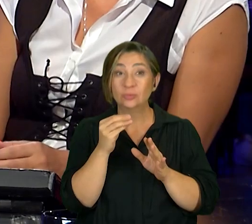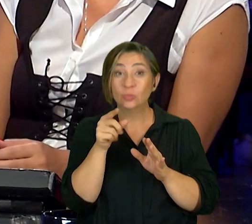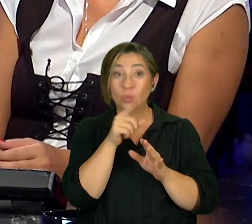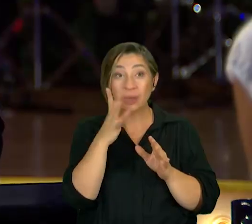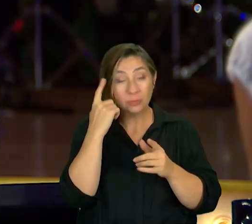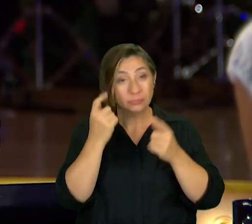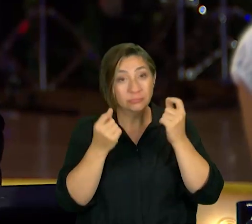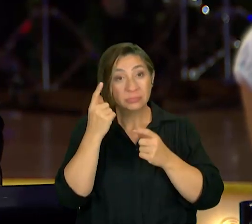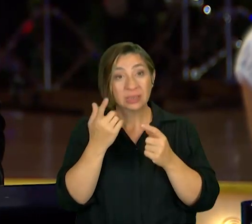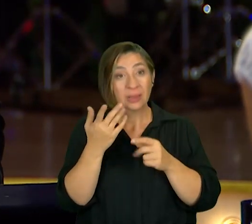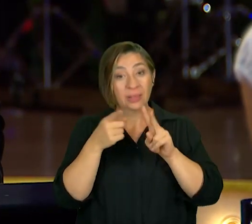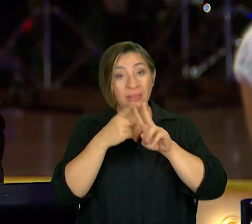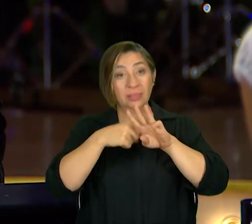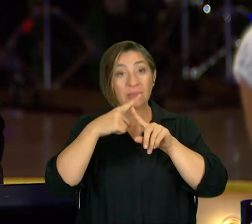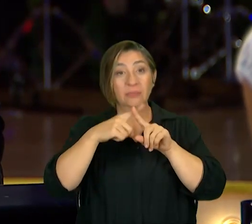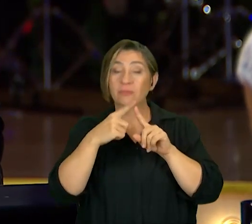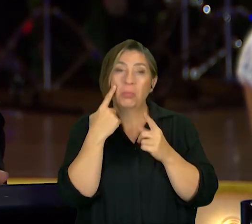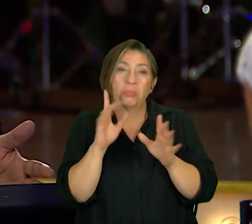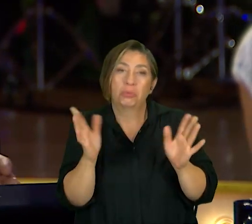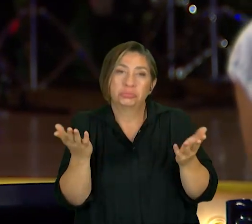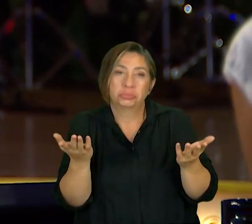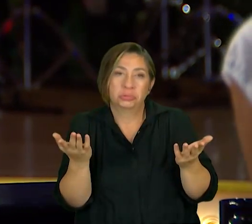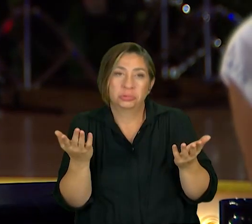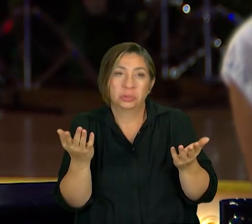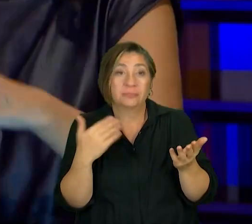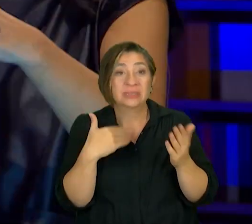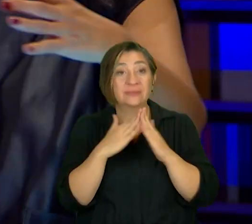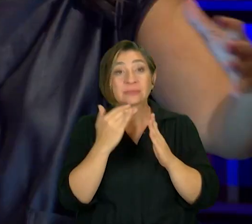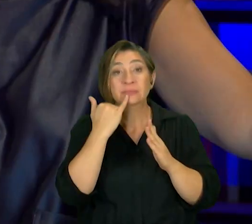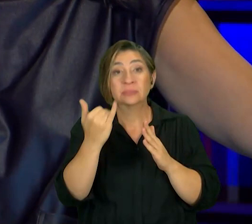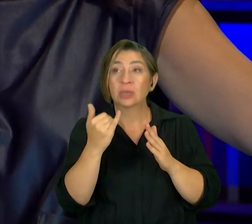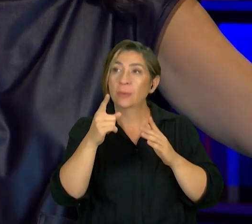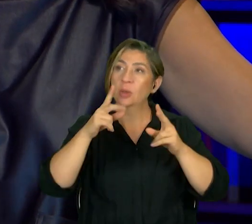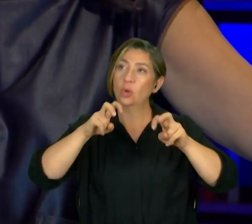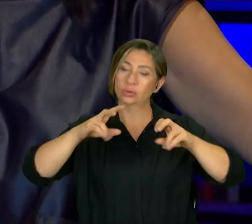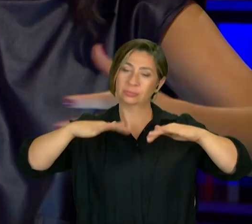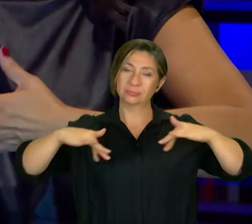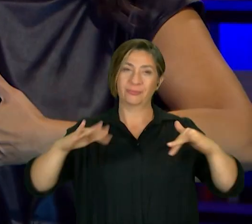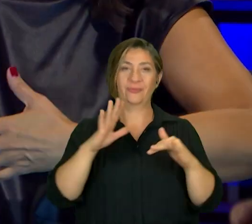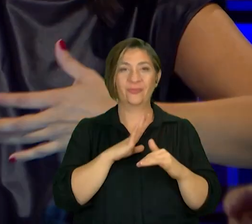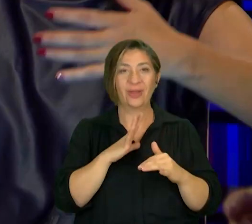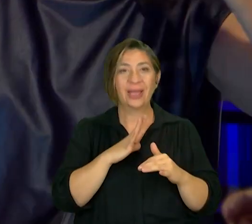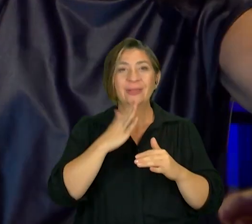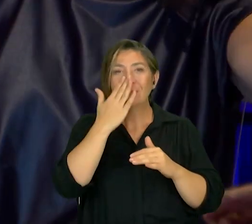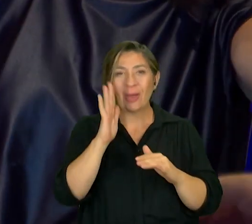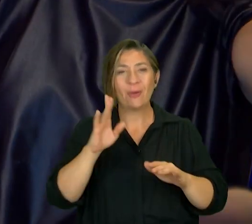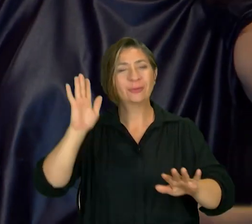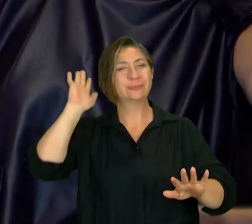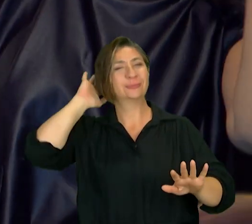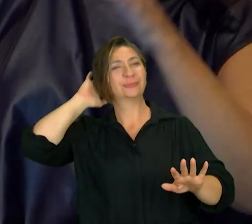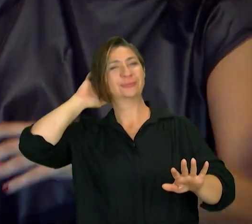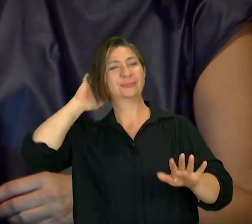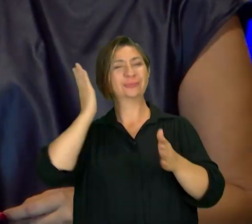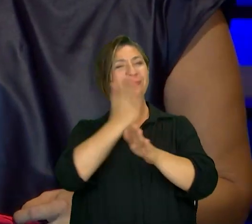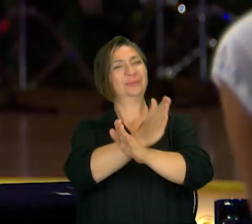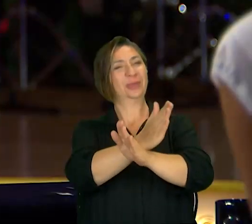kadar üretime... Ya diyorum ki Netflix'e bakmıyorsunuz. Bakmıyorlar. Nasıl biz ya? Biz gidiyoruz evlerine. Metin'in bir koltuğu var. Evet. Klasik o koltuğu böyle uzun